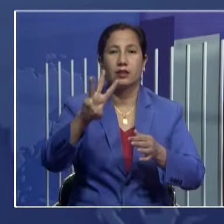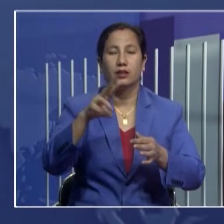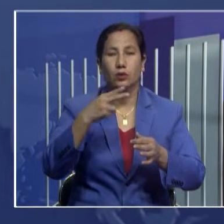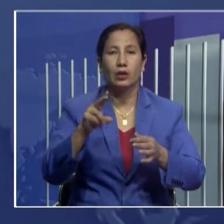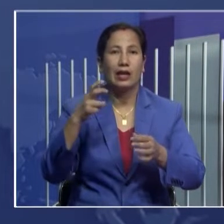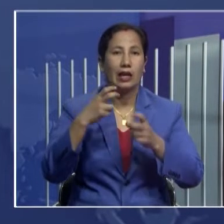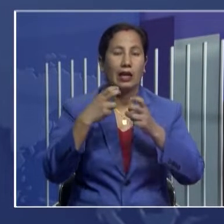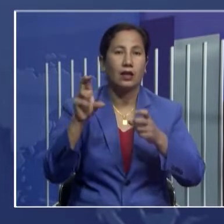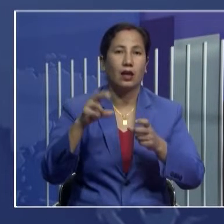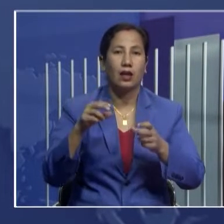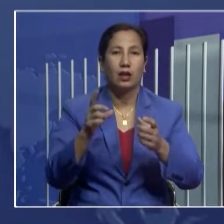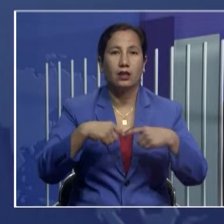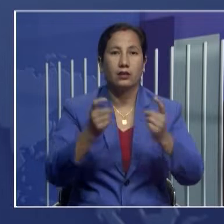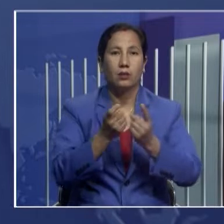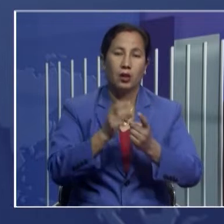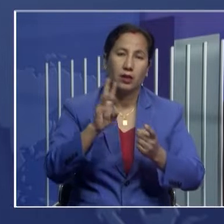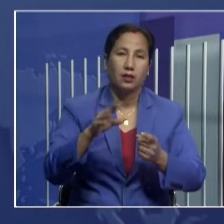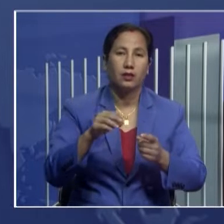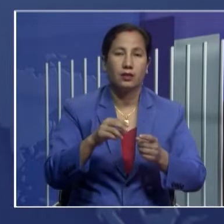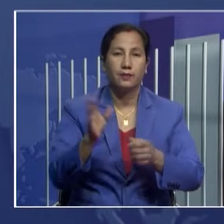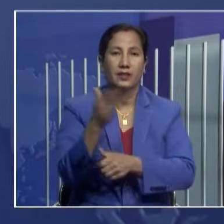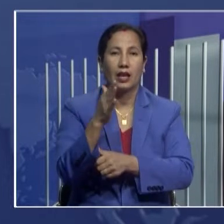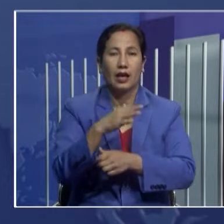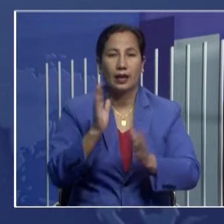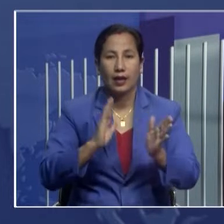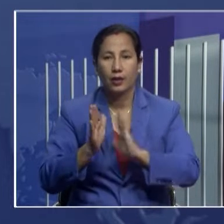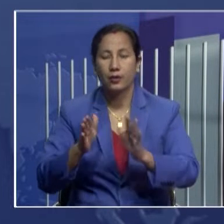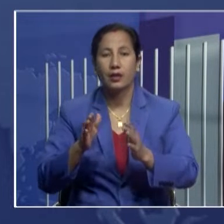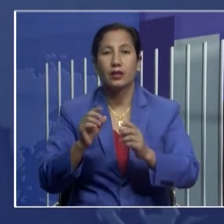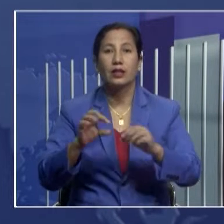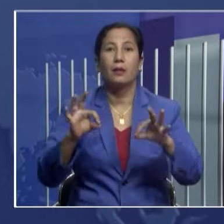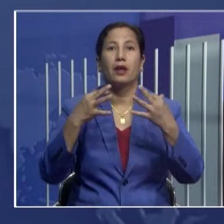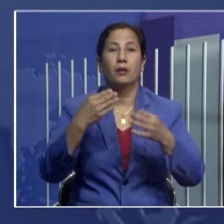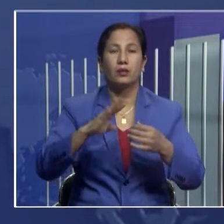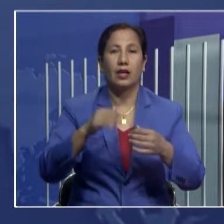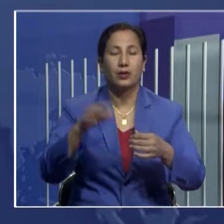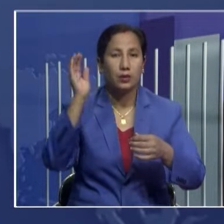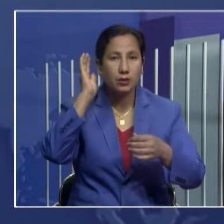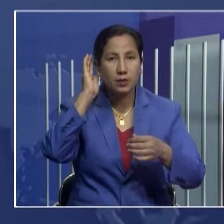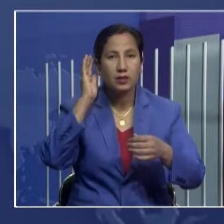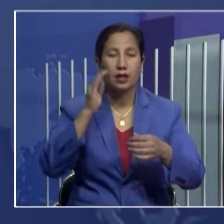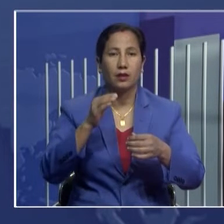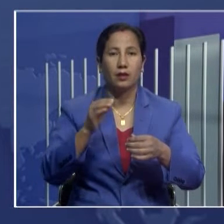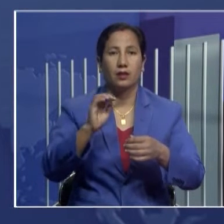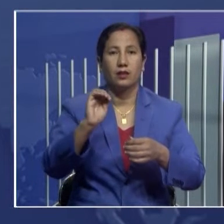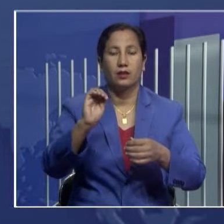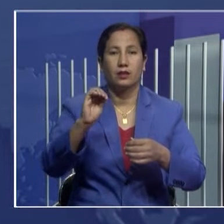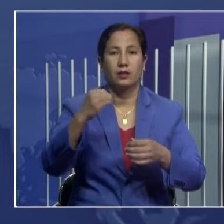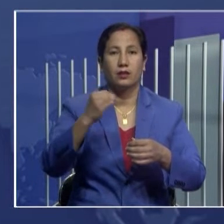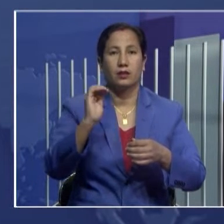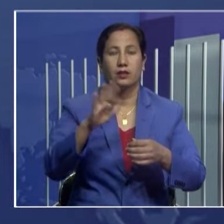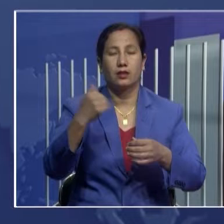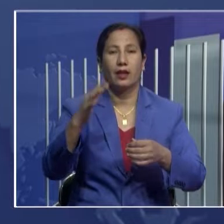छन्। समयमै मन्त्री नपाउँदा मन्त्रालयका योजनाहरू कति प्रभावित हुन्छन्? आजको समाचारमा सत्ता समीकरणमा